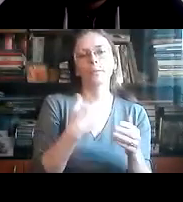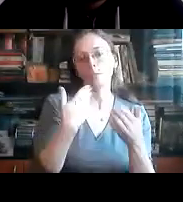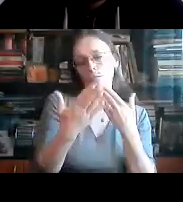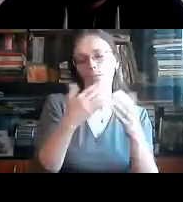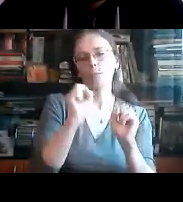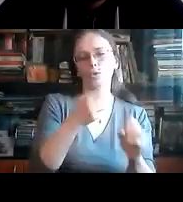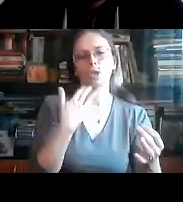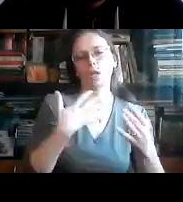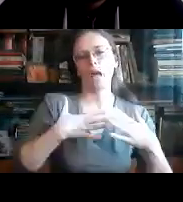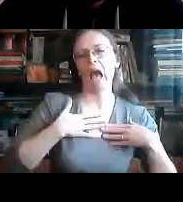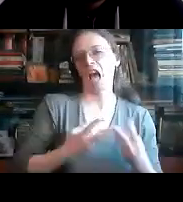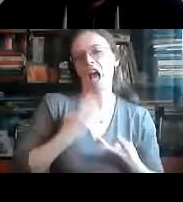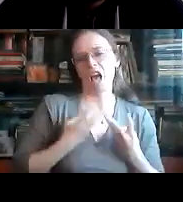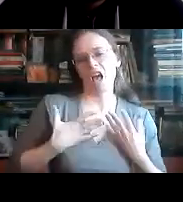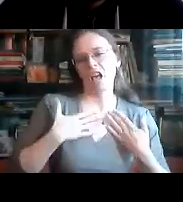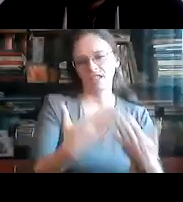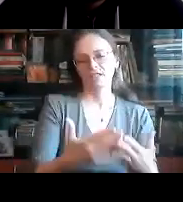Так, и